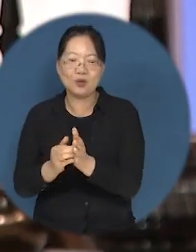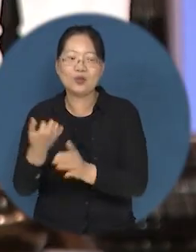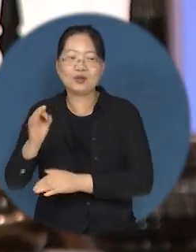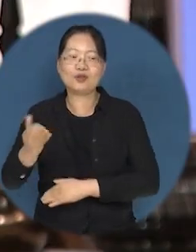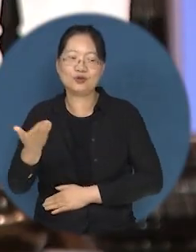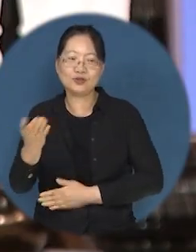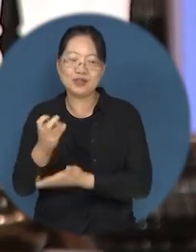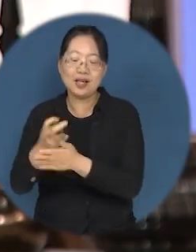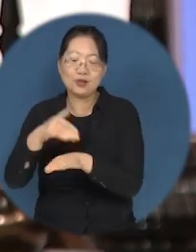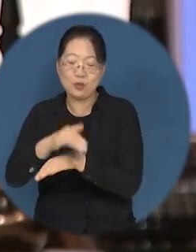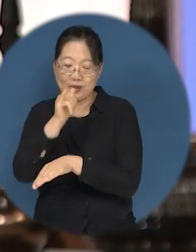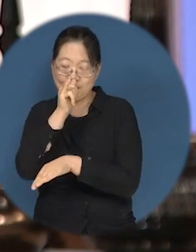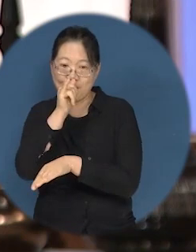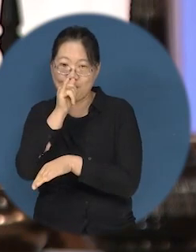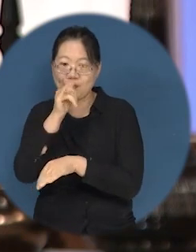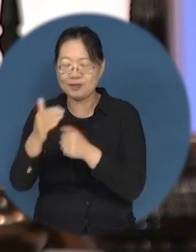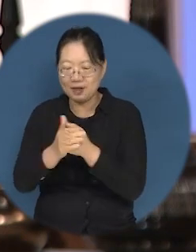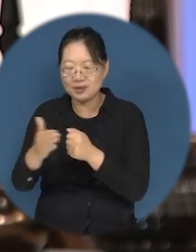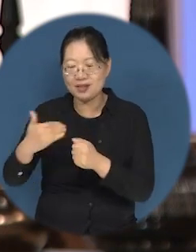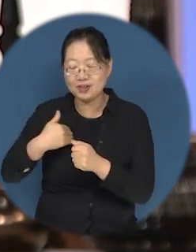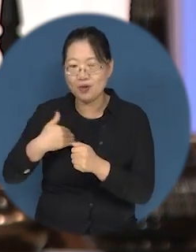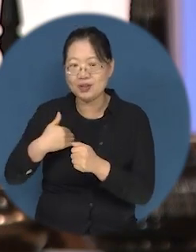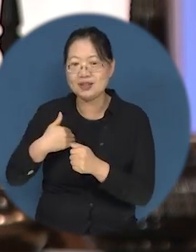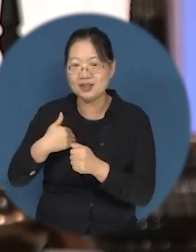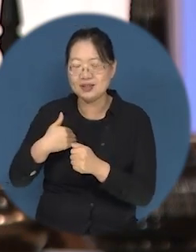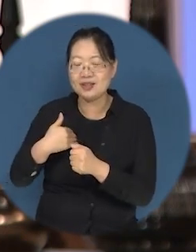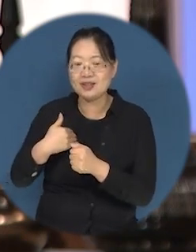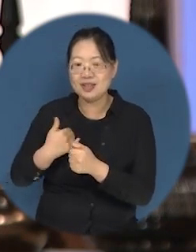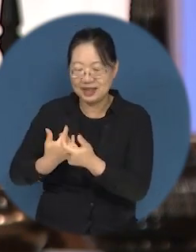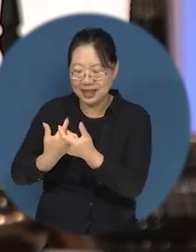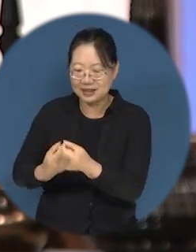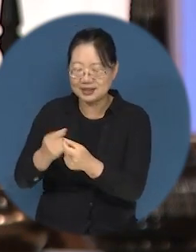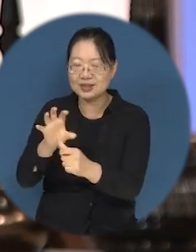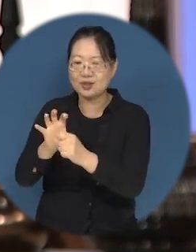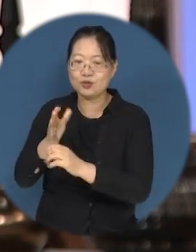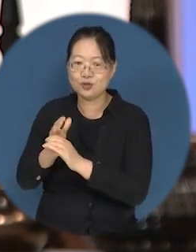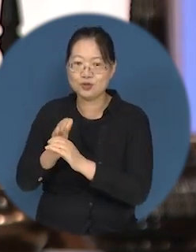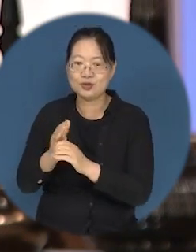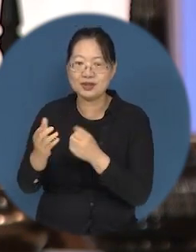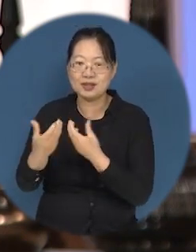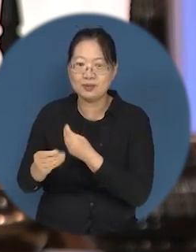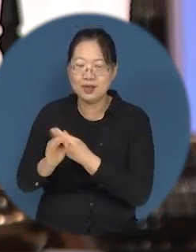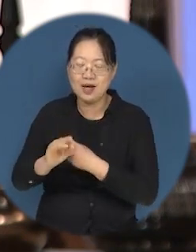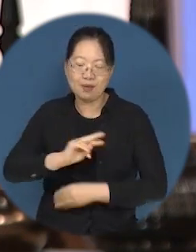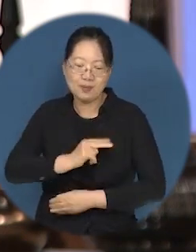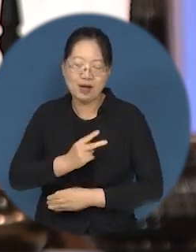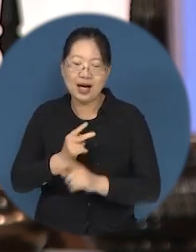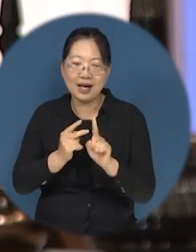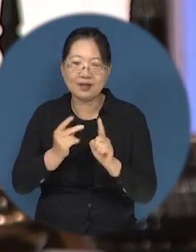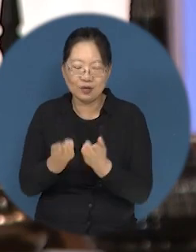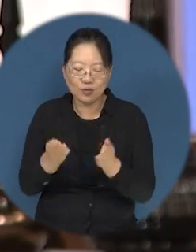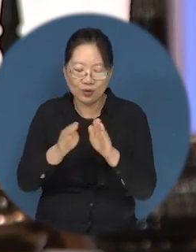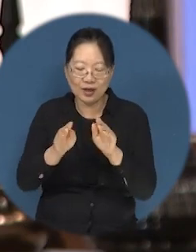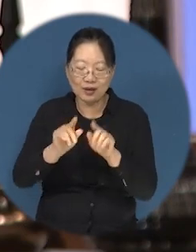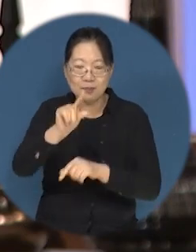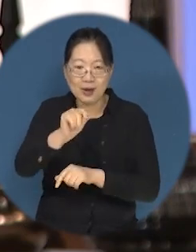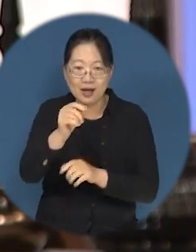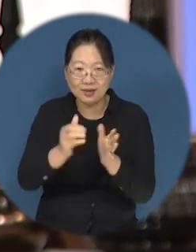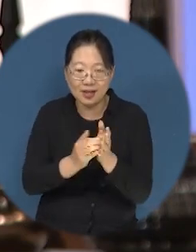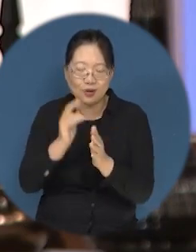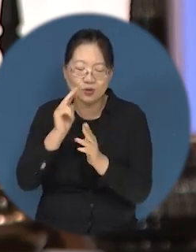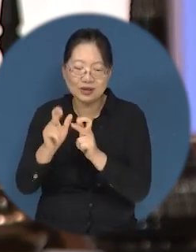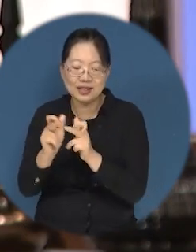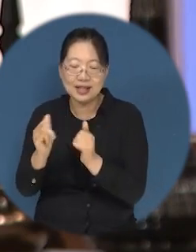저희는 이제 그 제도를 이용을 하고 있는 거고요. 예, 그러다 예. 보니까 예를 들어서 명함이 한 통에 만 원인데 예. 이런 이제